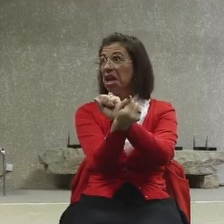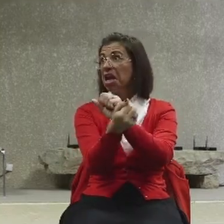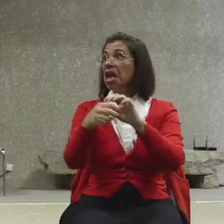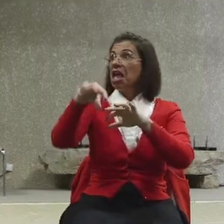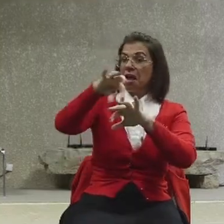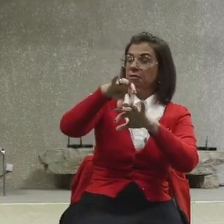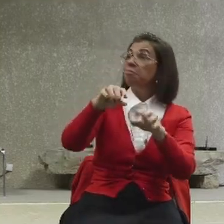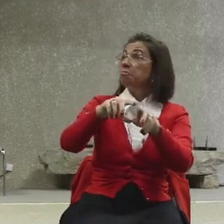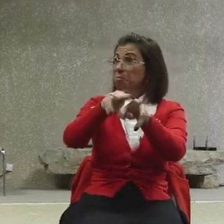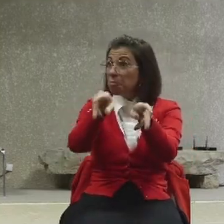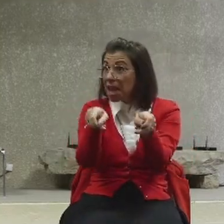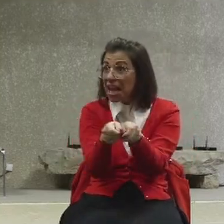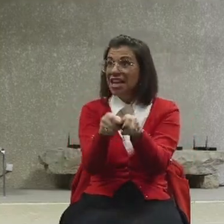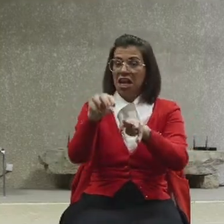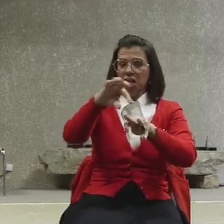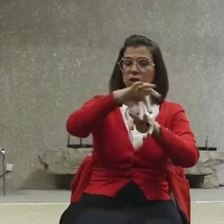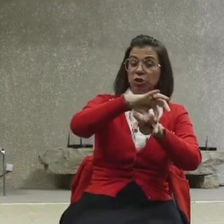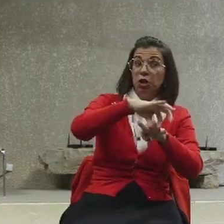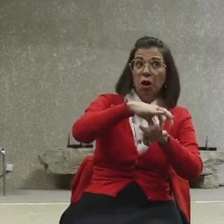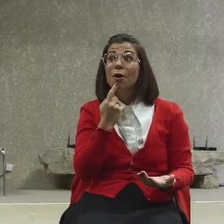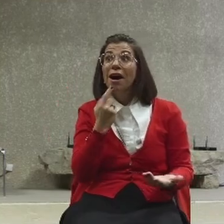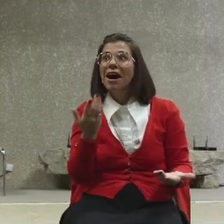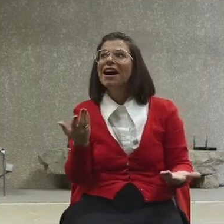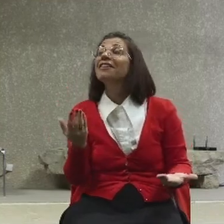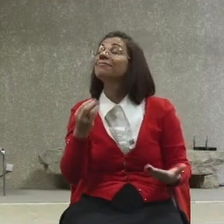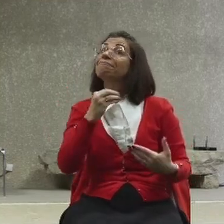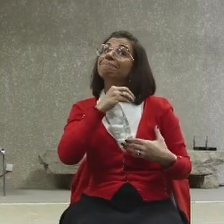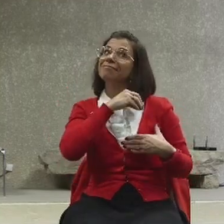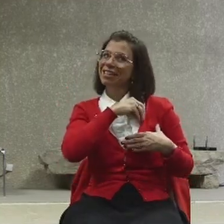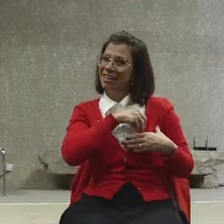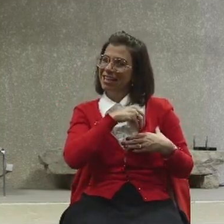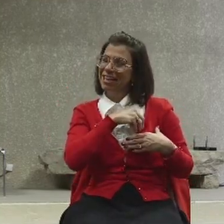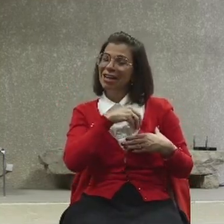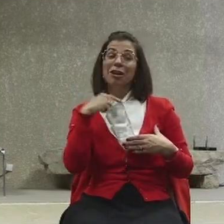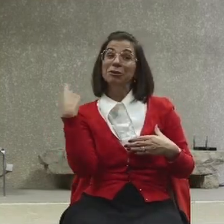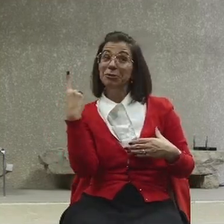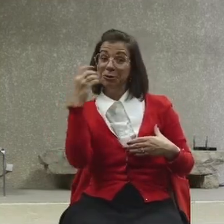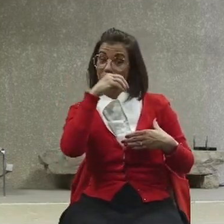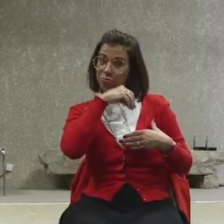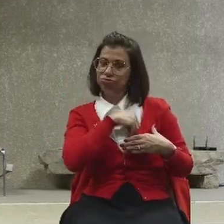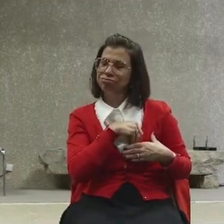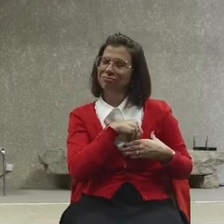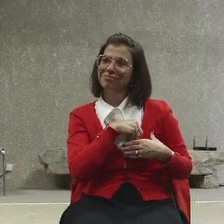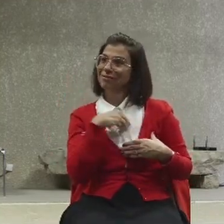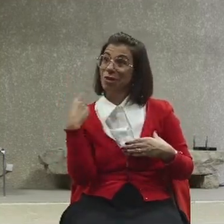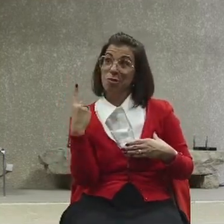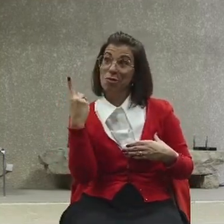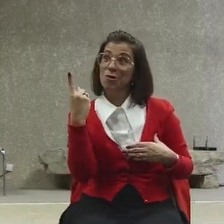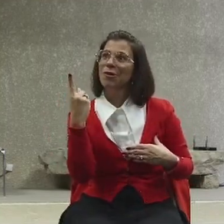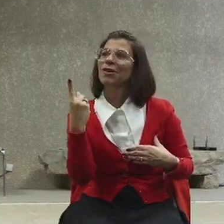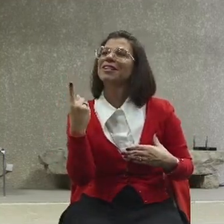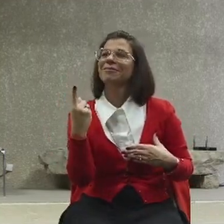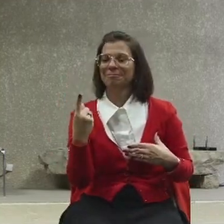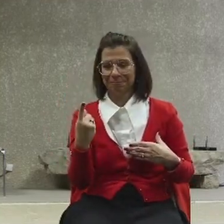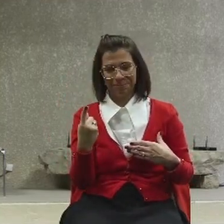si tu ne comprends pas la puissance de la croix, je peux prier et ça peut faire un